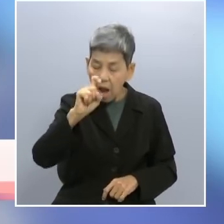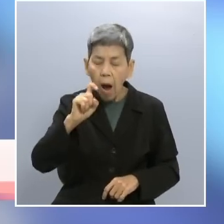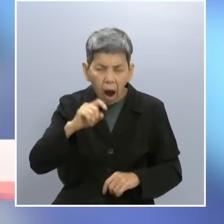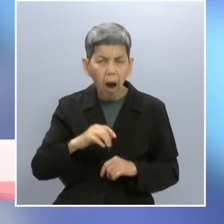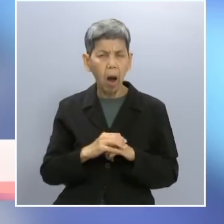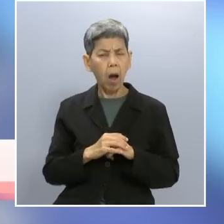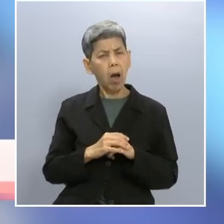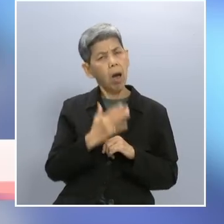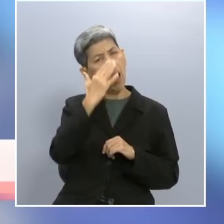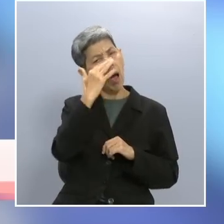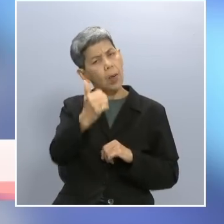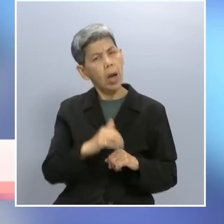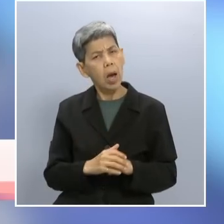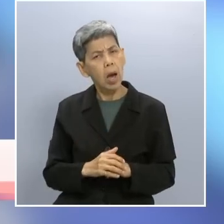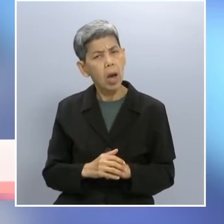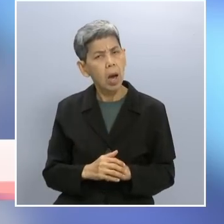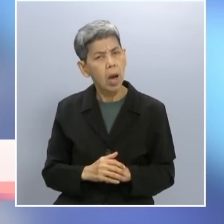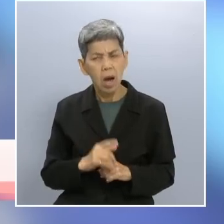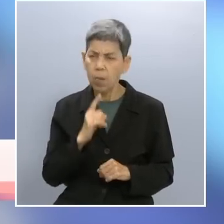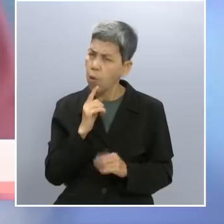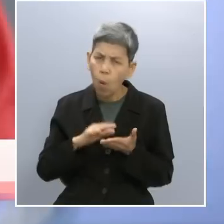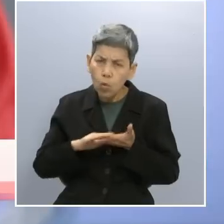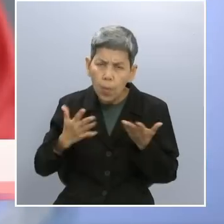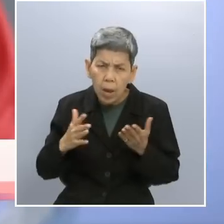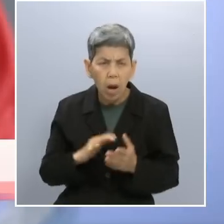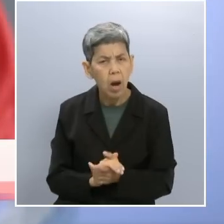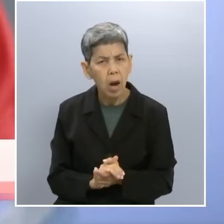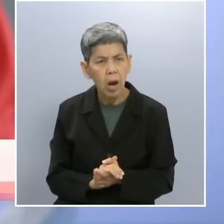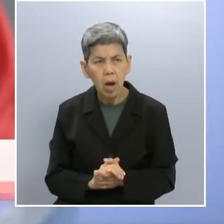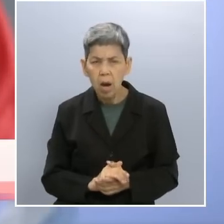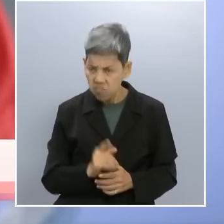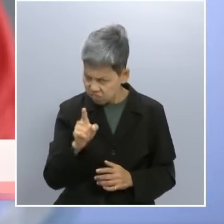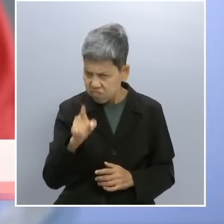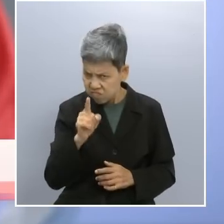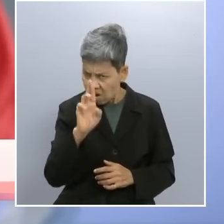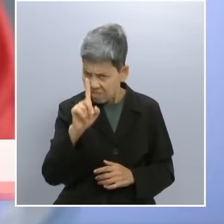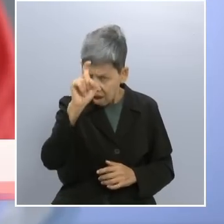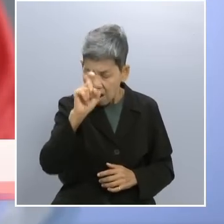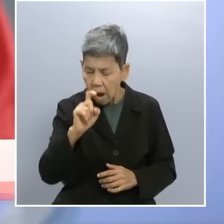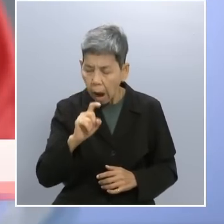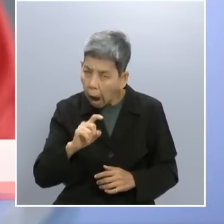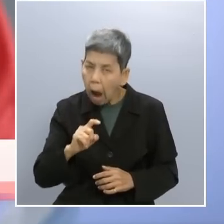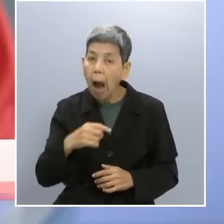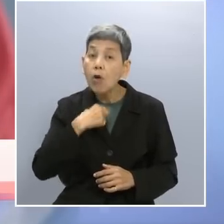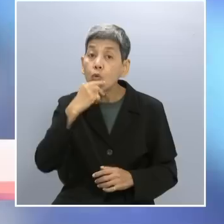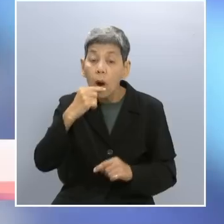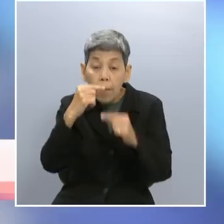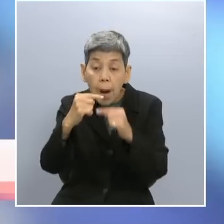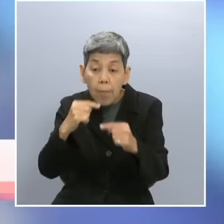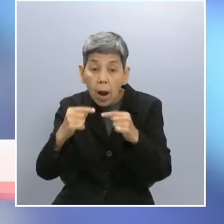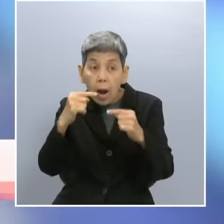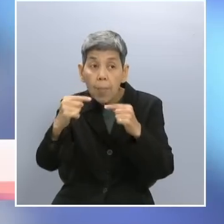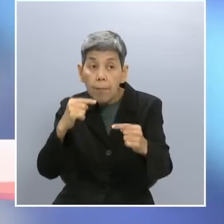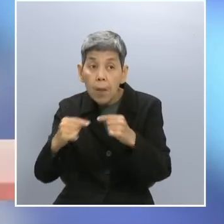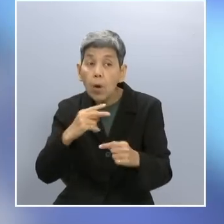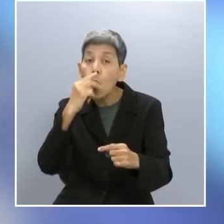ทำไมอ่ะฮะพี่หมวยไปขู่หรือเปล่าคะก็นั่นไงนี่ๆๆอ้าวขอดูหน่อยขอดูหน่อย